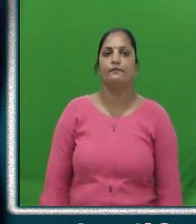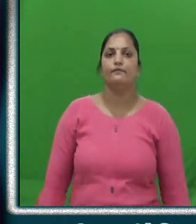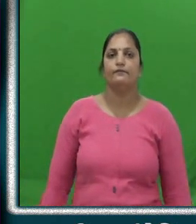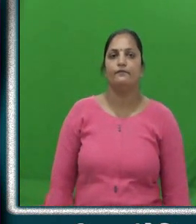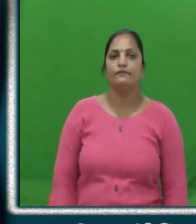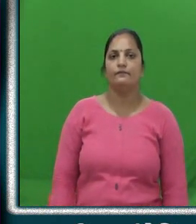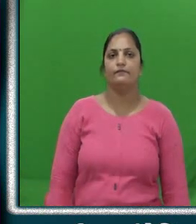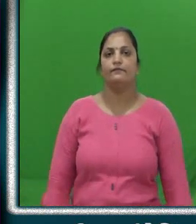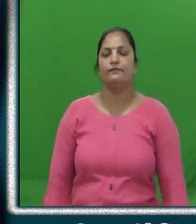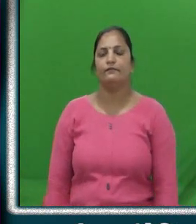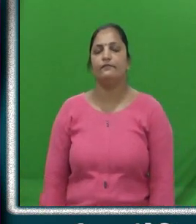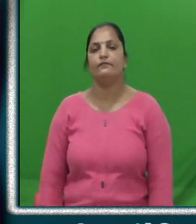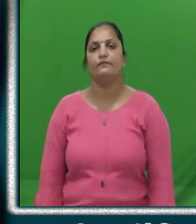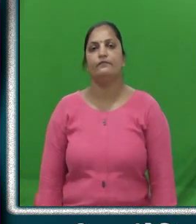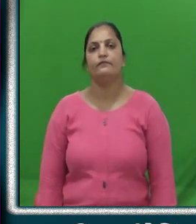थी।